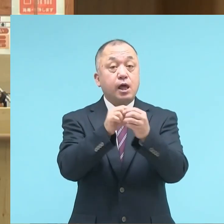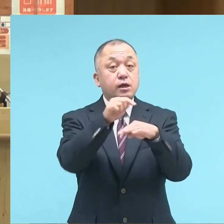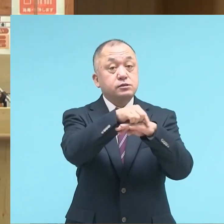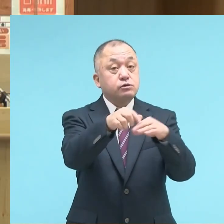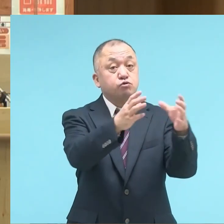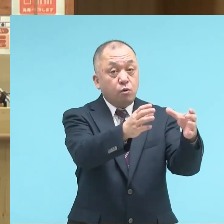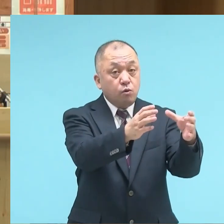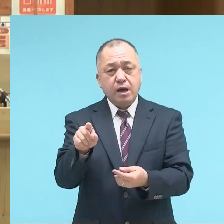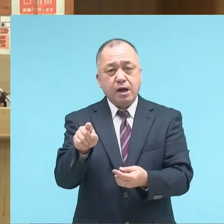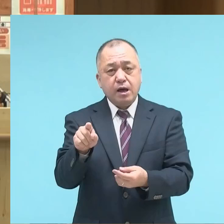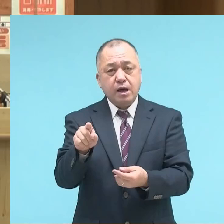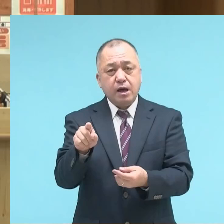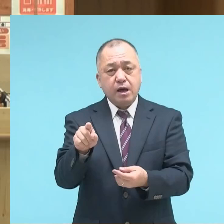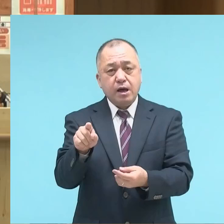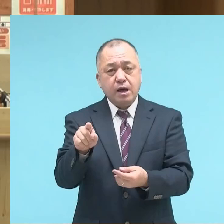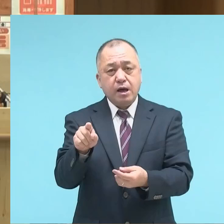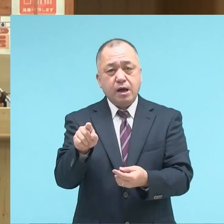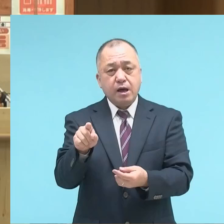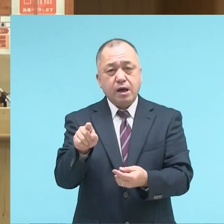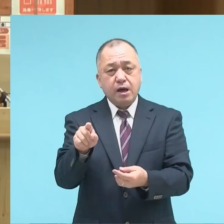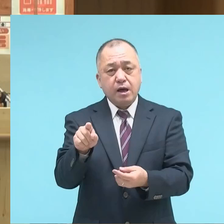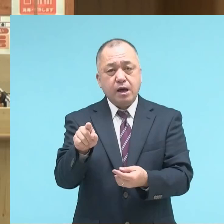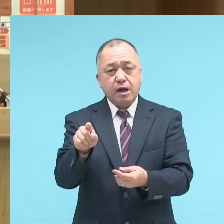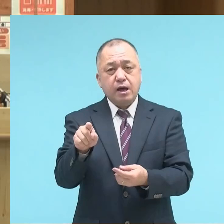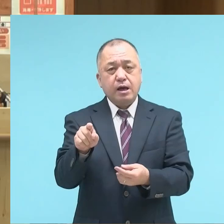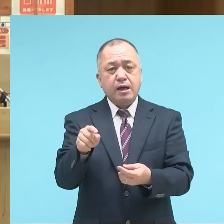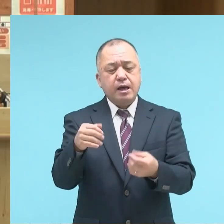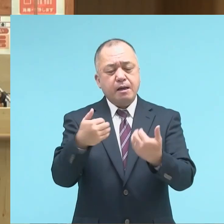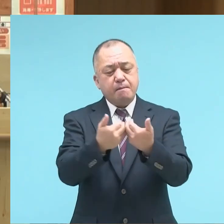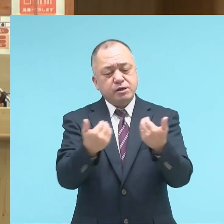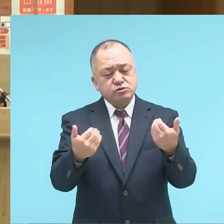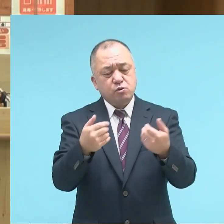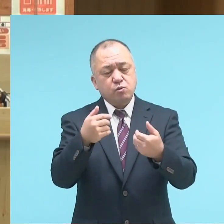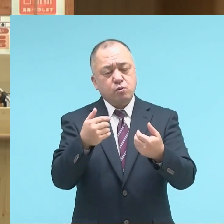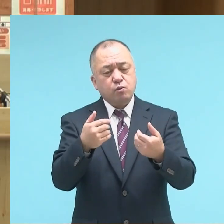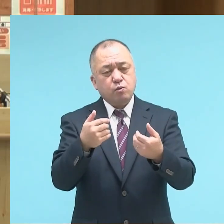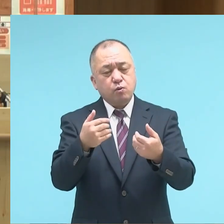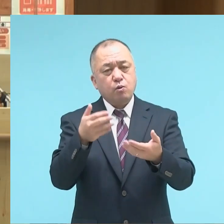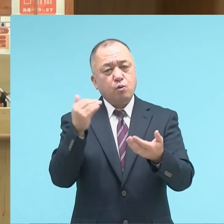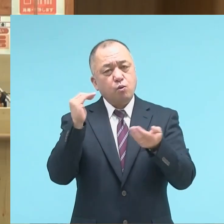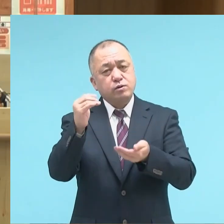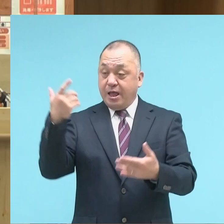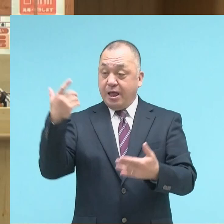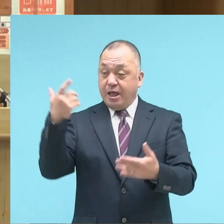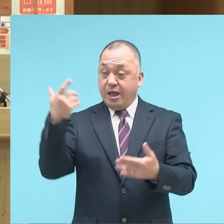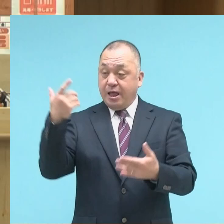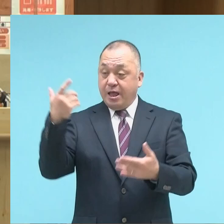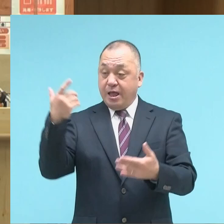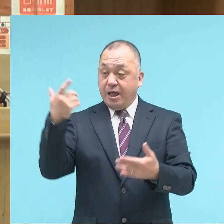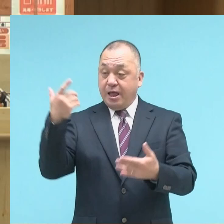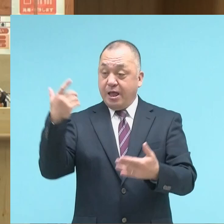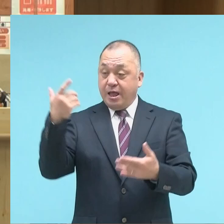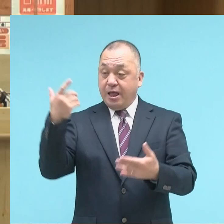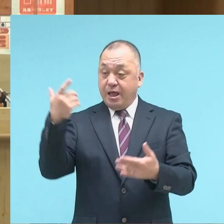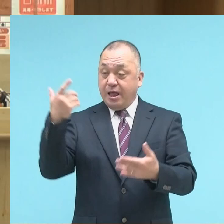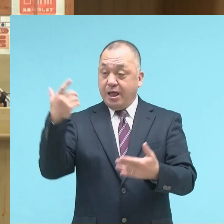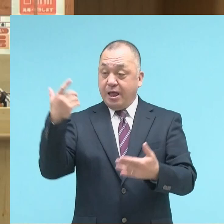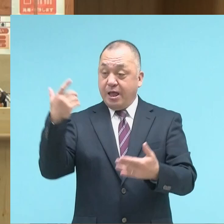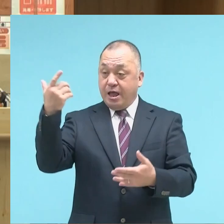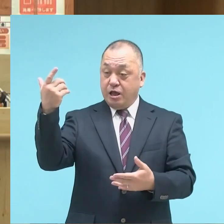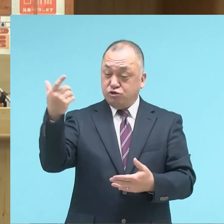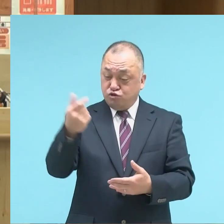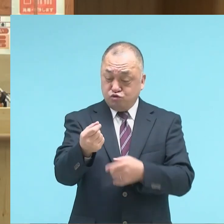と、その明確な収束というのはまた別の、次元の話なのかなというふうに思いますが、そういった明確な収束